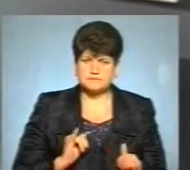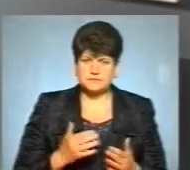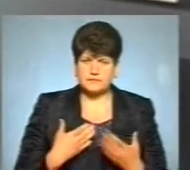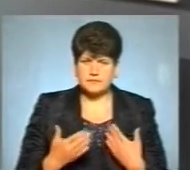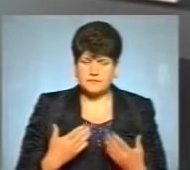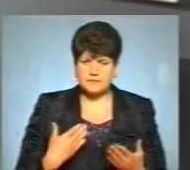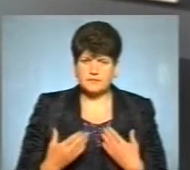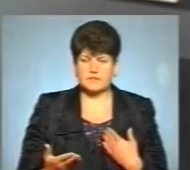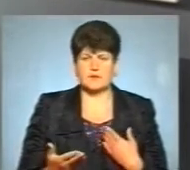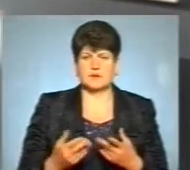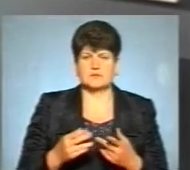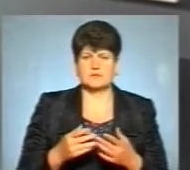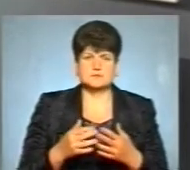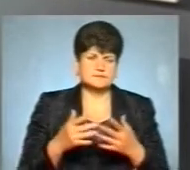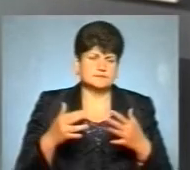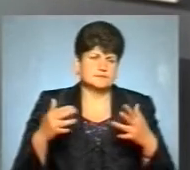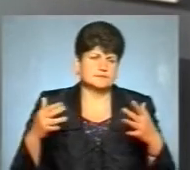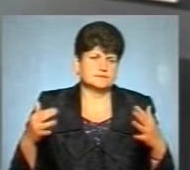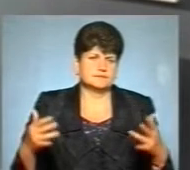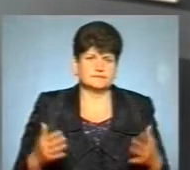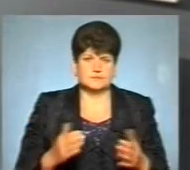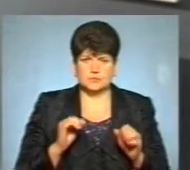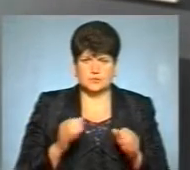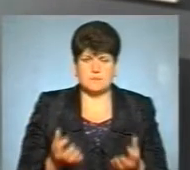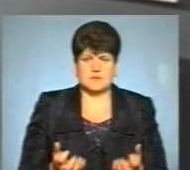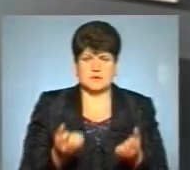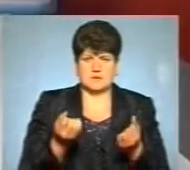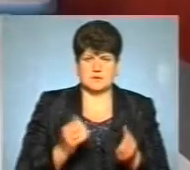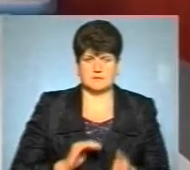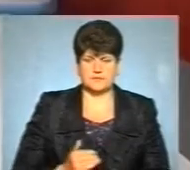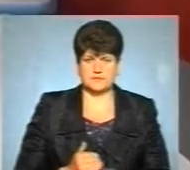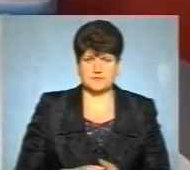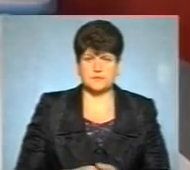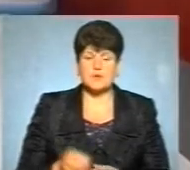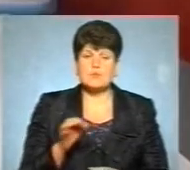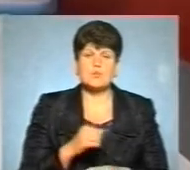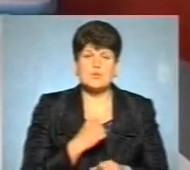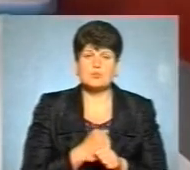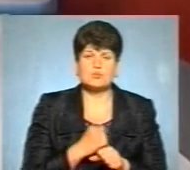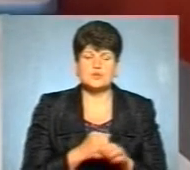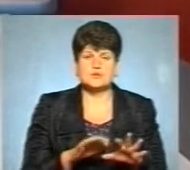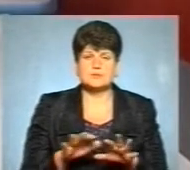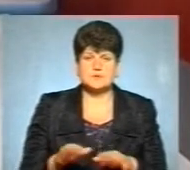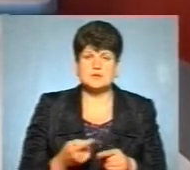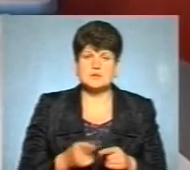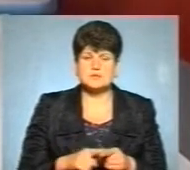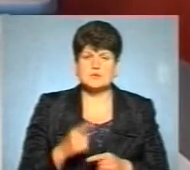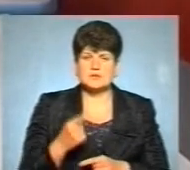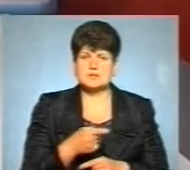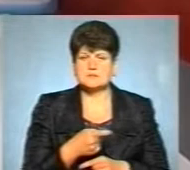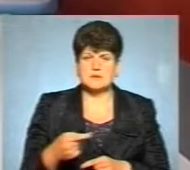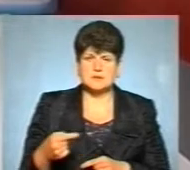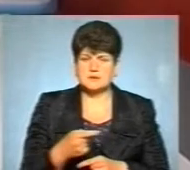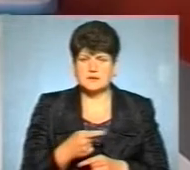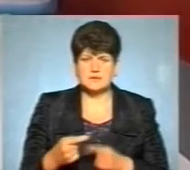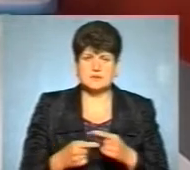лібералізація, протекціонізм. Ну, багато методів є підтримки бізнесу. Власне, про робочі місця. Це один із негативних наслідків карантину,